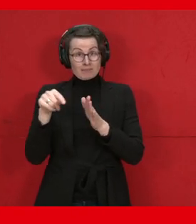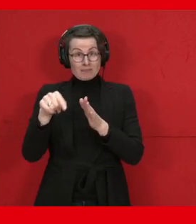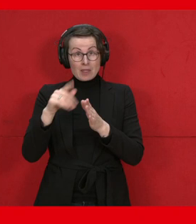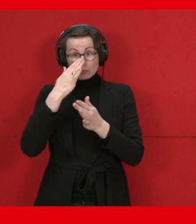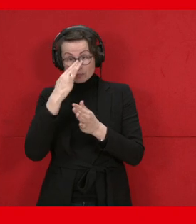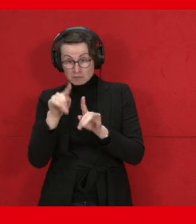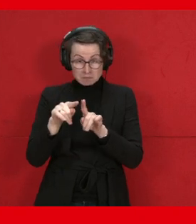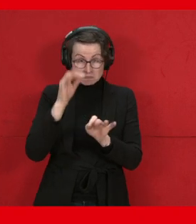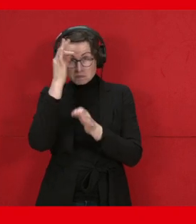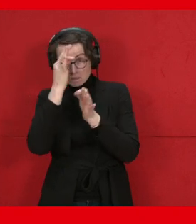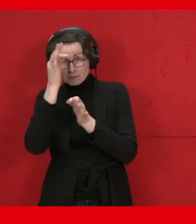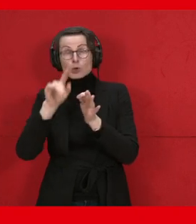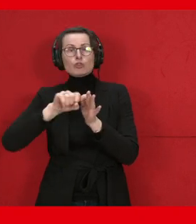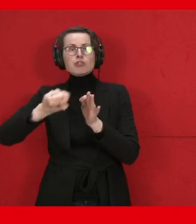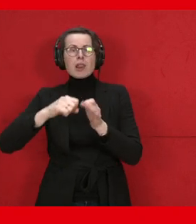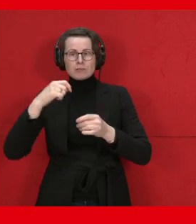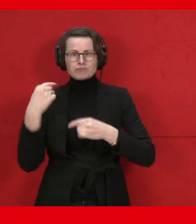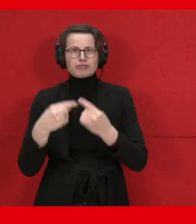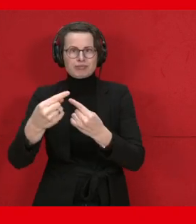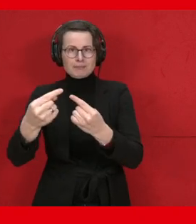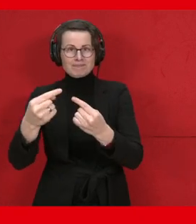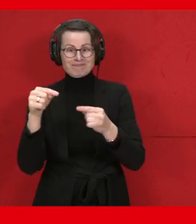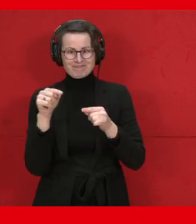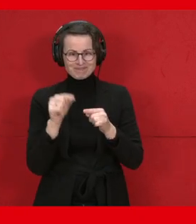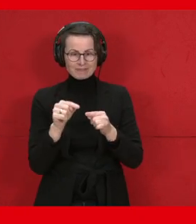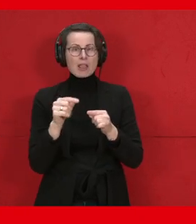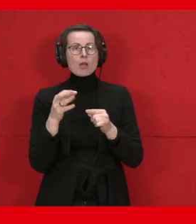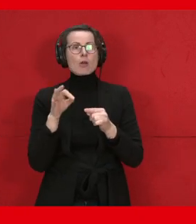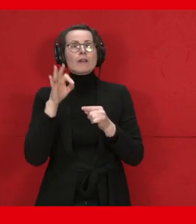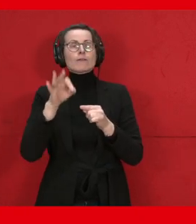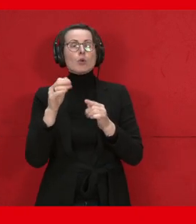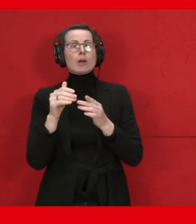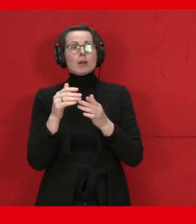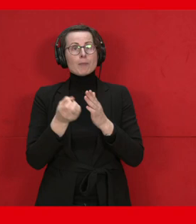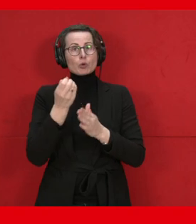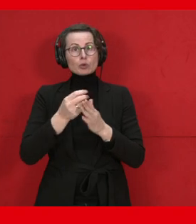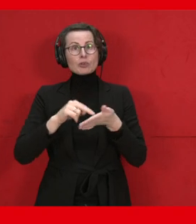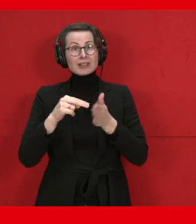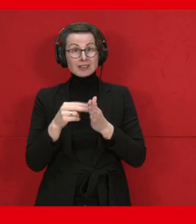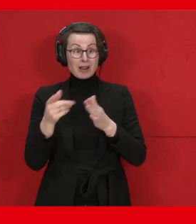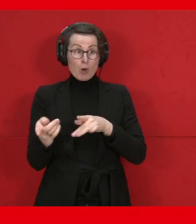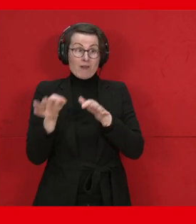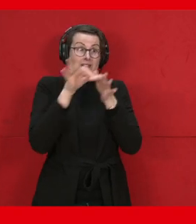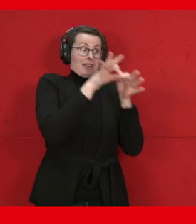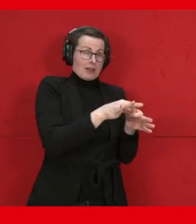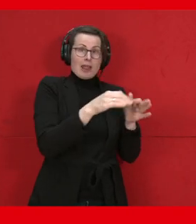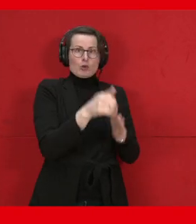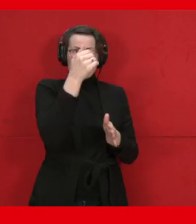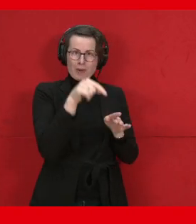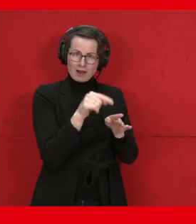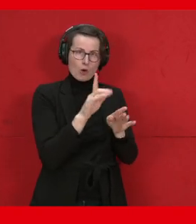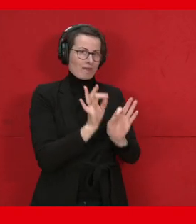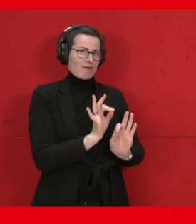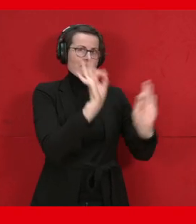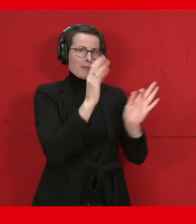aber auch sehr schnell skalieren. Und das gilt für die Weiterentwicklung der Produktionstechnologien für die Erneuerbaren natürlich genauso. Und drittens,